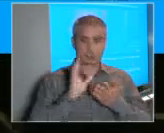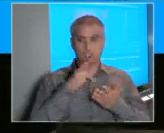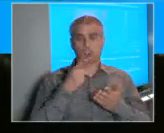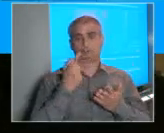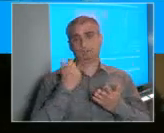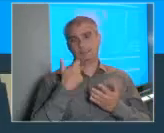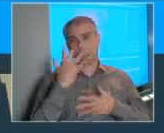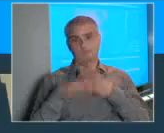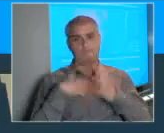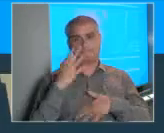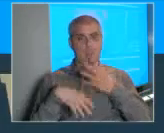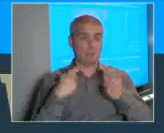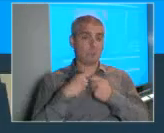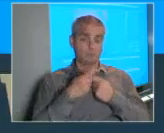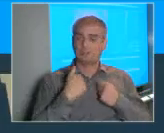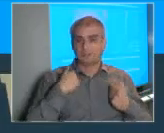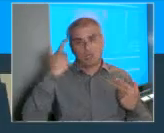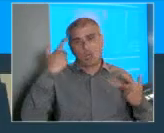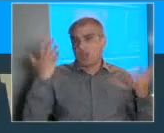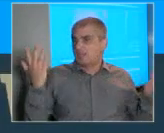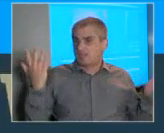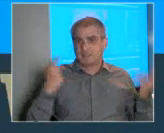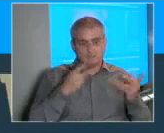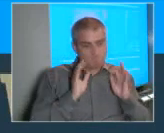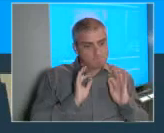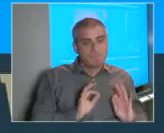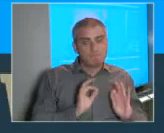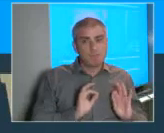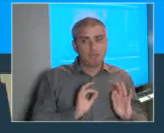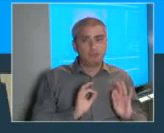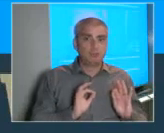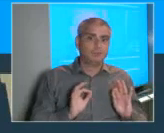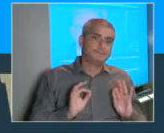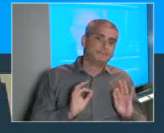קצת בלגן בהקשר הזה, אז אני לא יודעת כמה הם ממש...